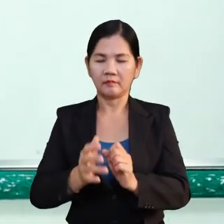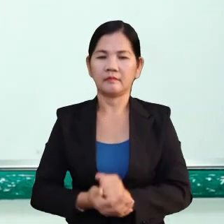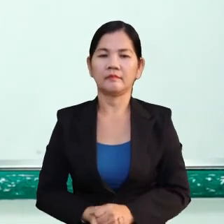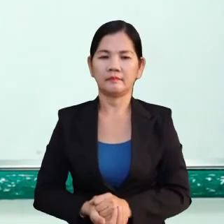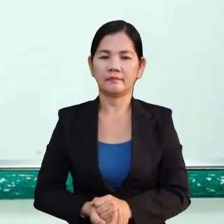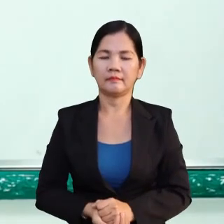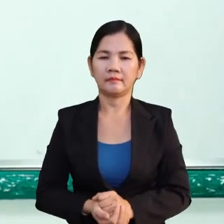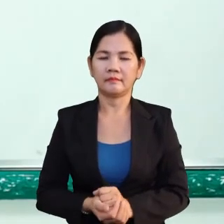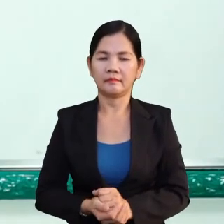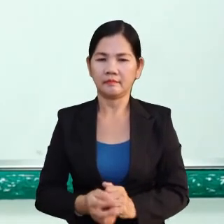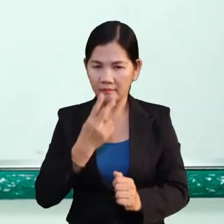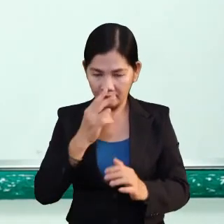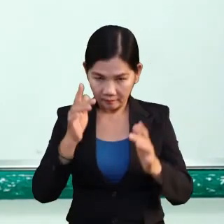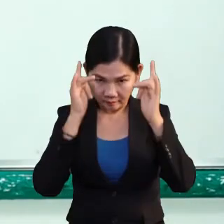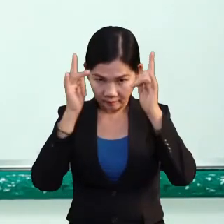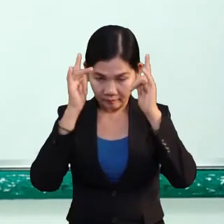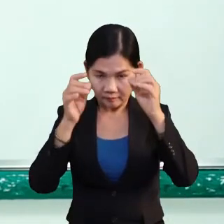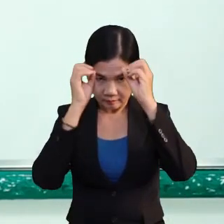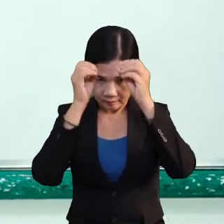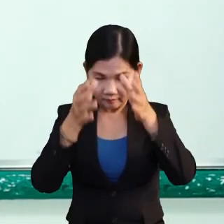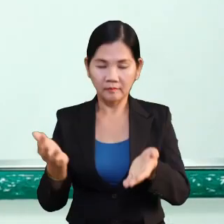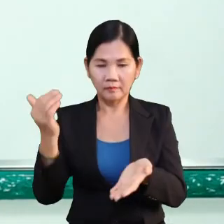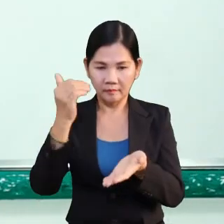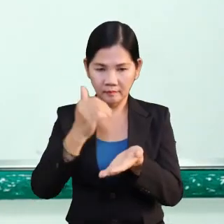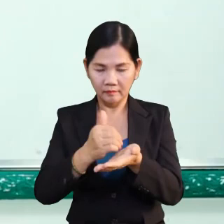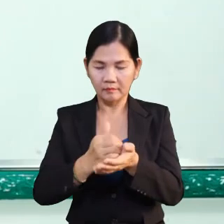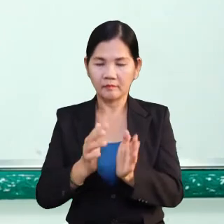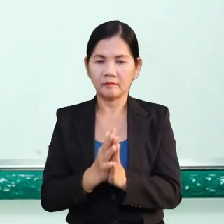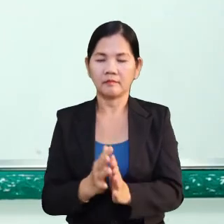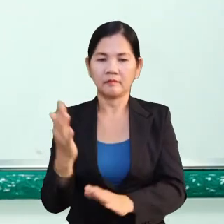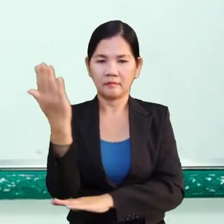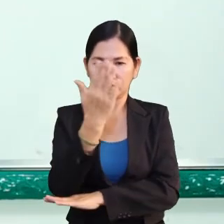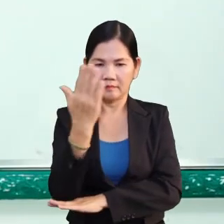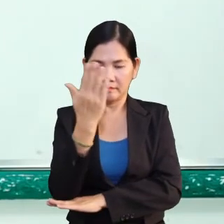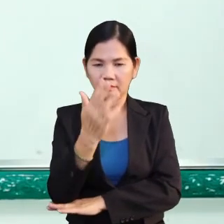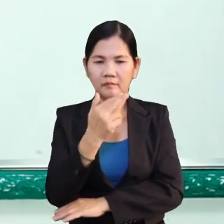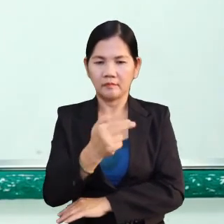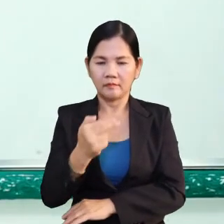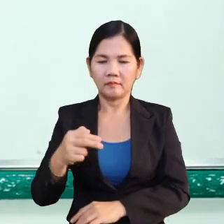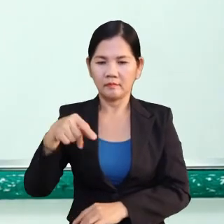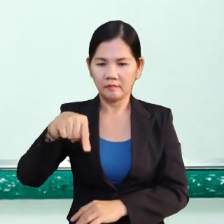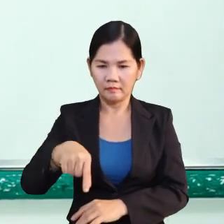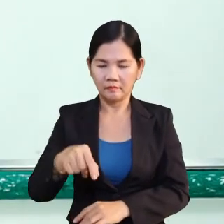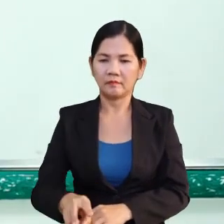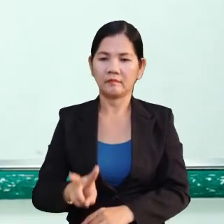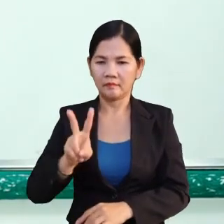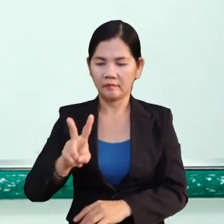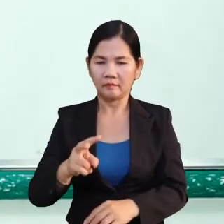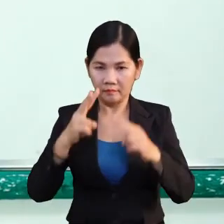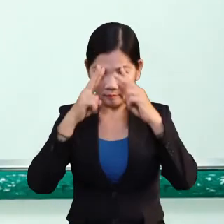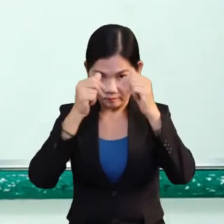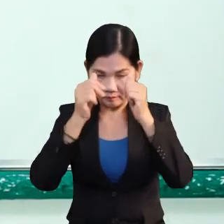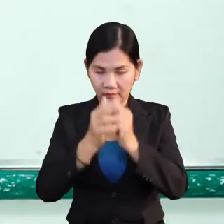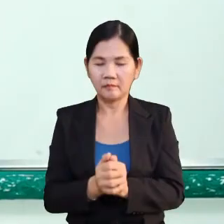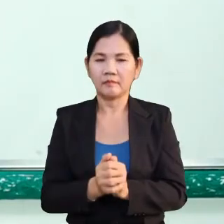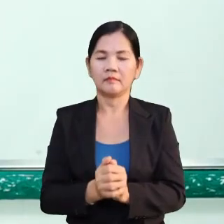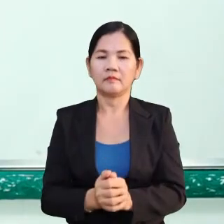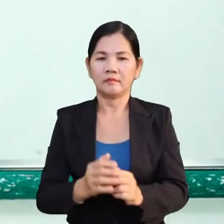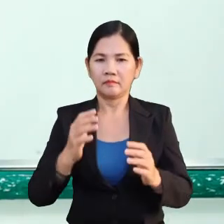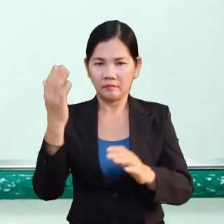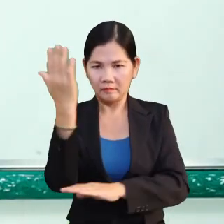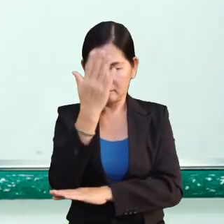COVID-19កូនអាចមើលការបង្រៀនរបស់អ្នកគ្រូឡើងវិញនៅលើកញ្ចក់ទូរទស្សន៍ទូរទស្សន៍កូ2ទូរទស្សន៍ដេជោ DTV និ